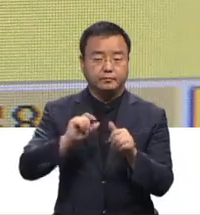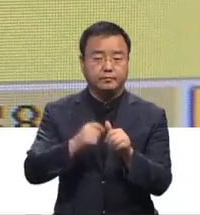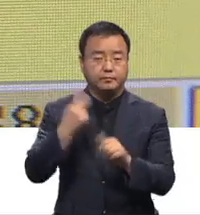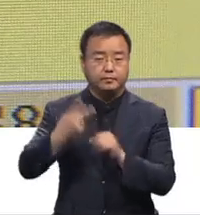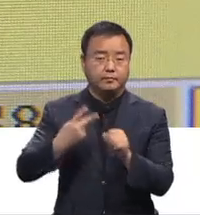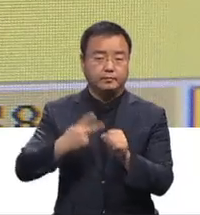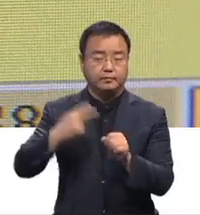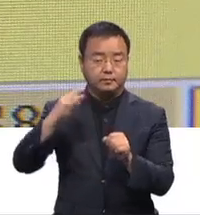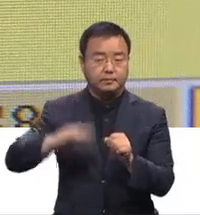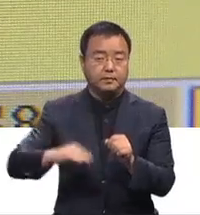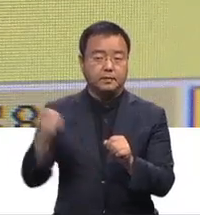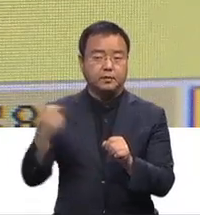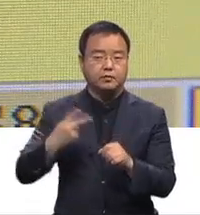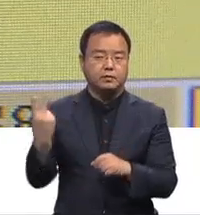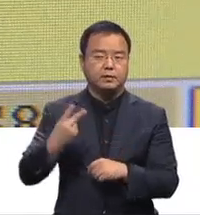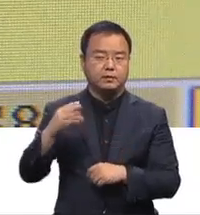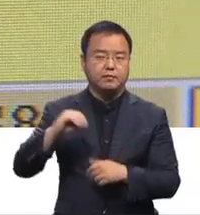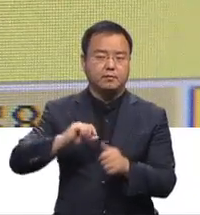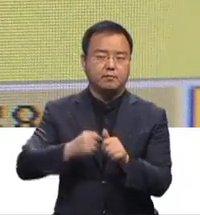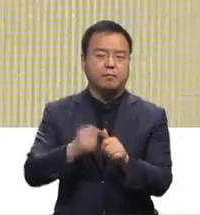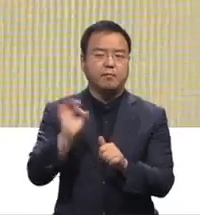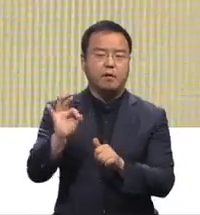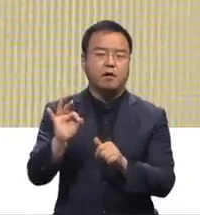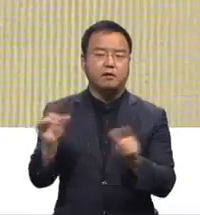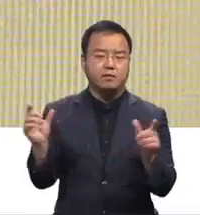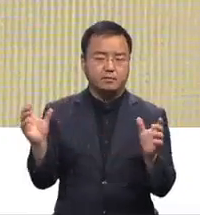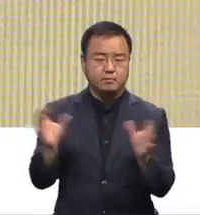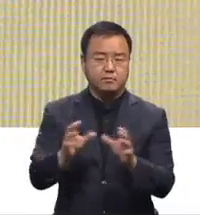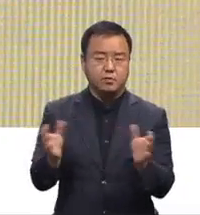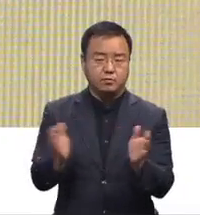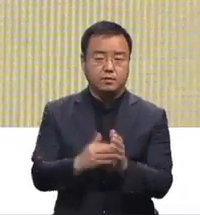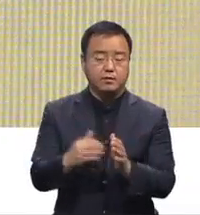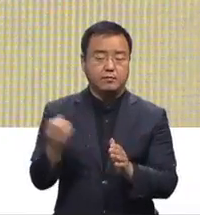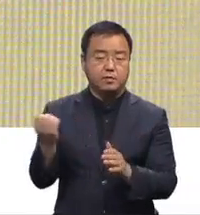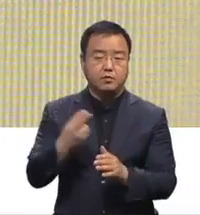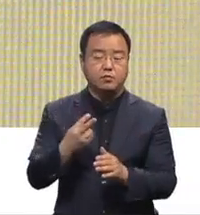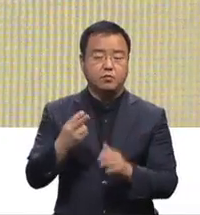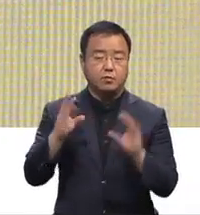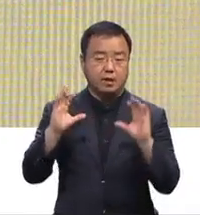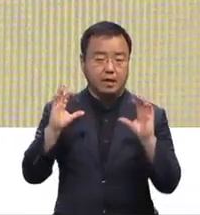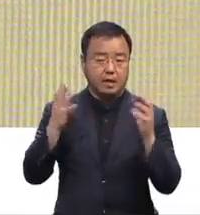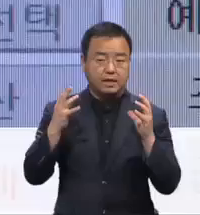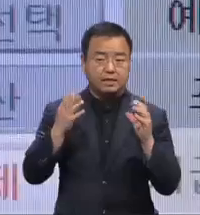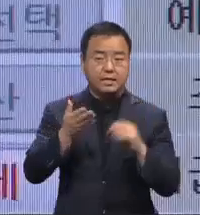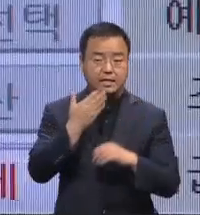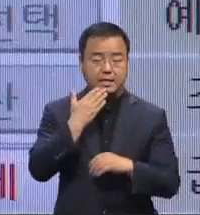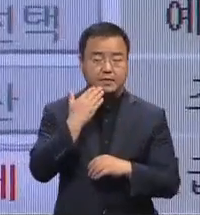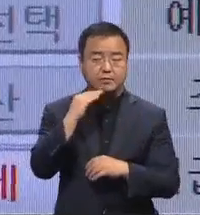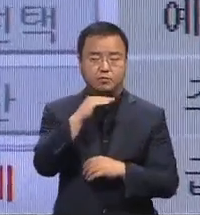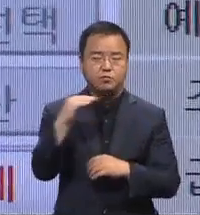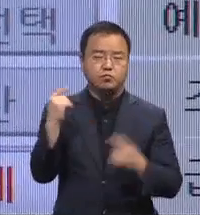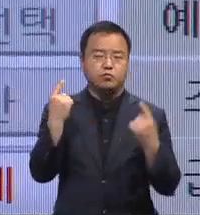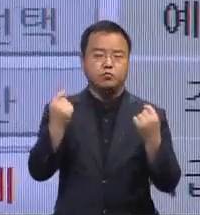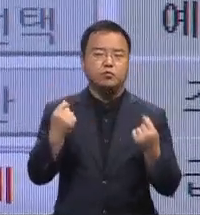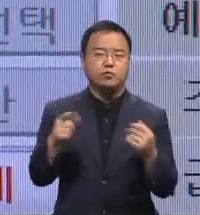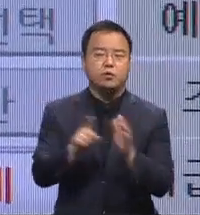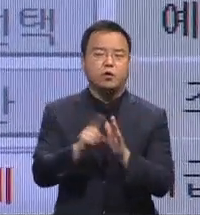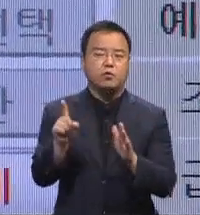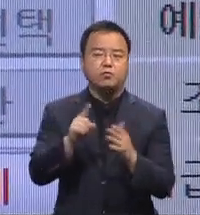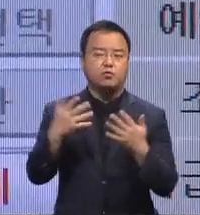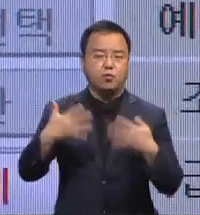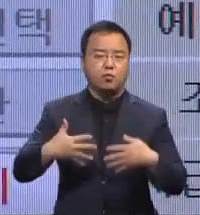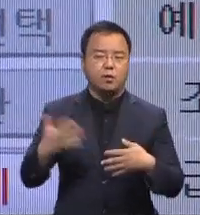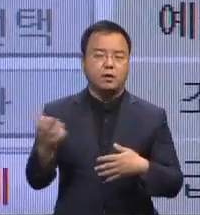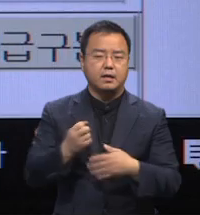징역과 2천만원 이하의 벌금 입니다 그리고 유아들이 급식 수준을 좀 제대로 보정 하기 위해서요 일정 요건을 갖춘